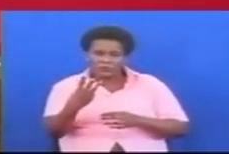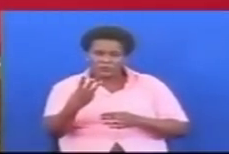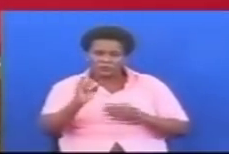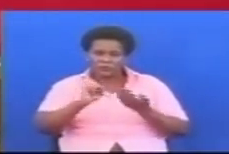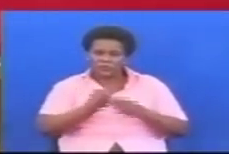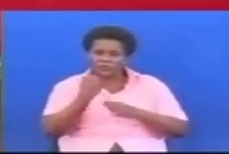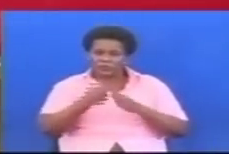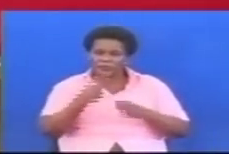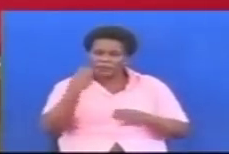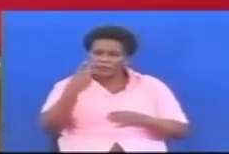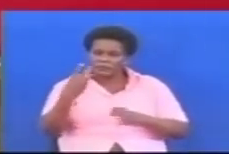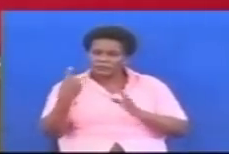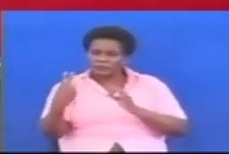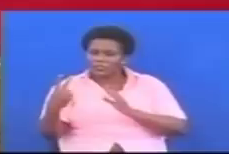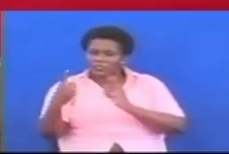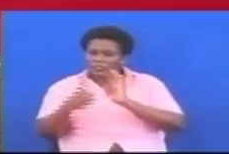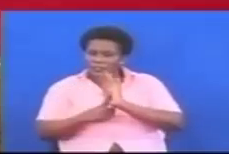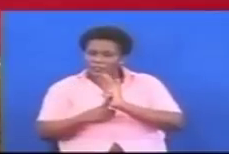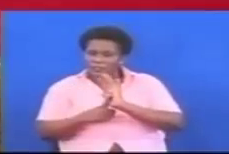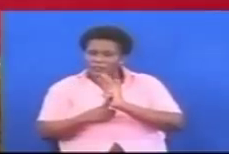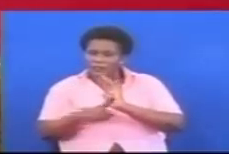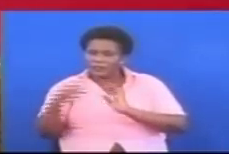milioni 326